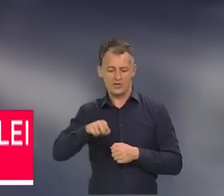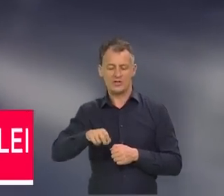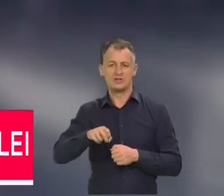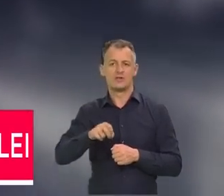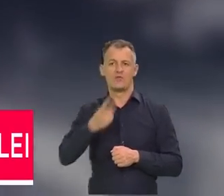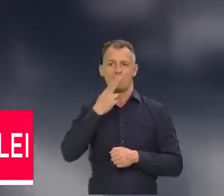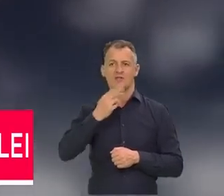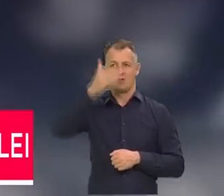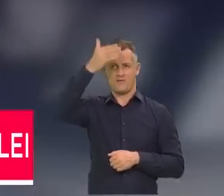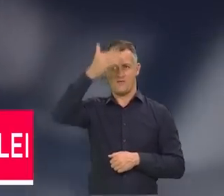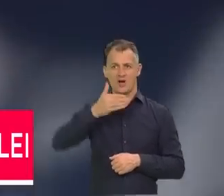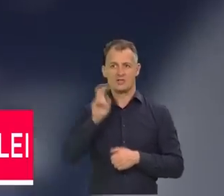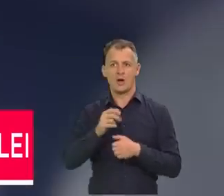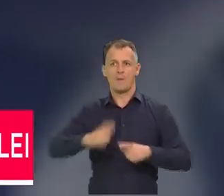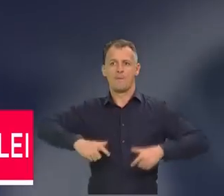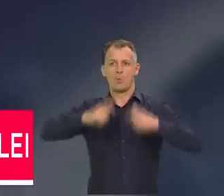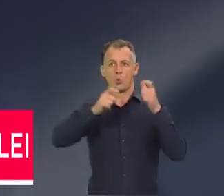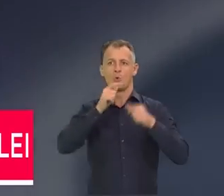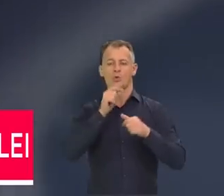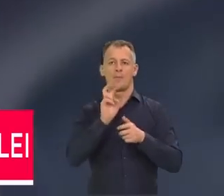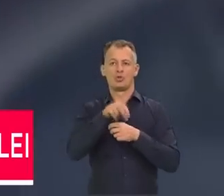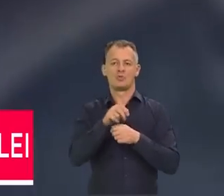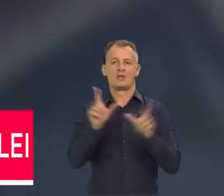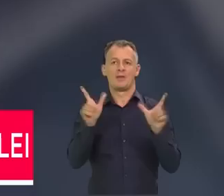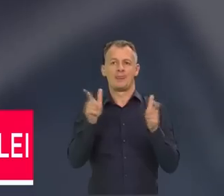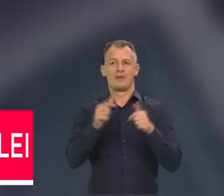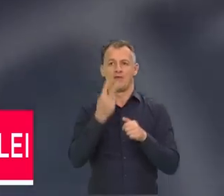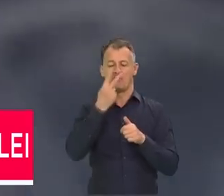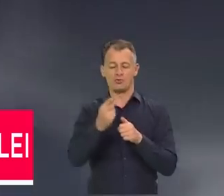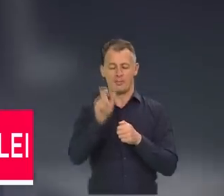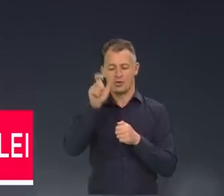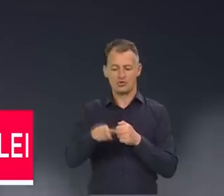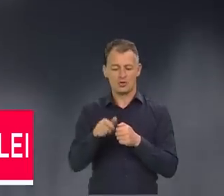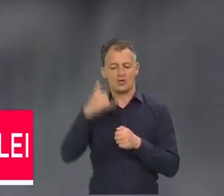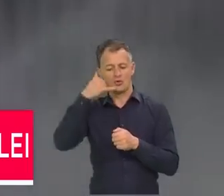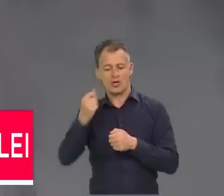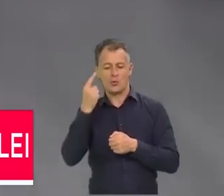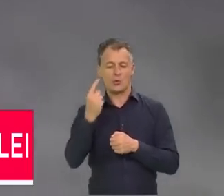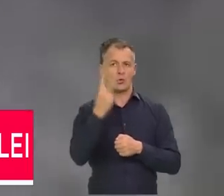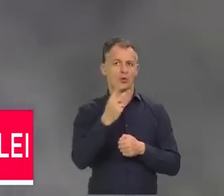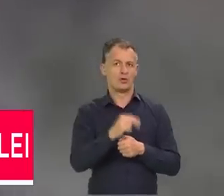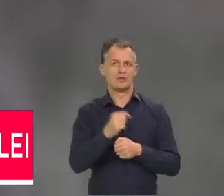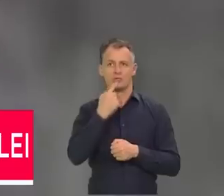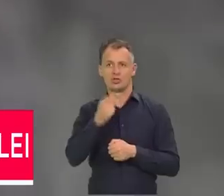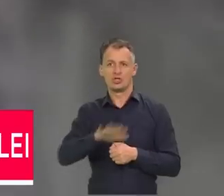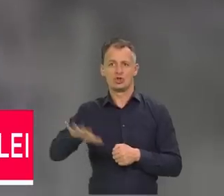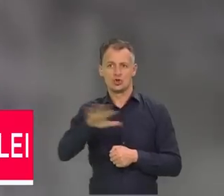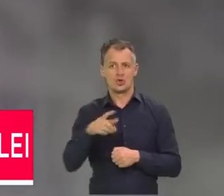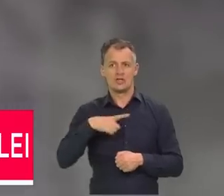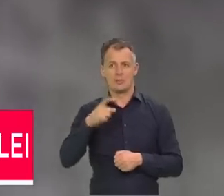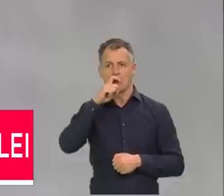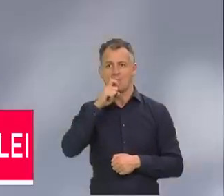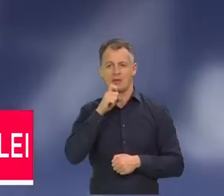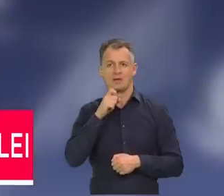blocului unde ar fi participat la o petrecere. Văzându-l, un locatar a sunat la 112 anunțând că în zonă se află un bărbat